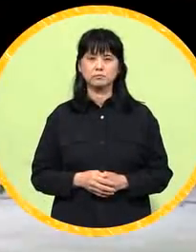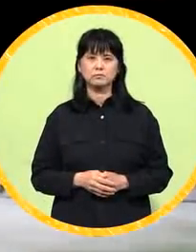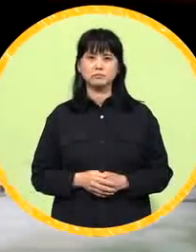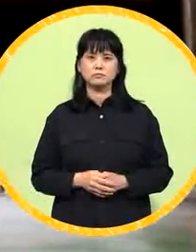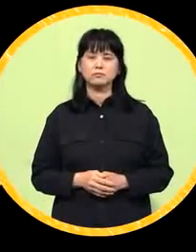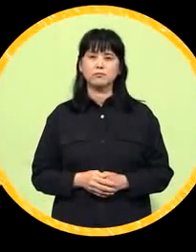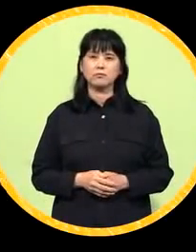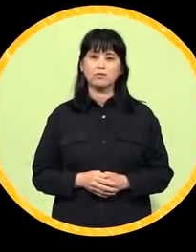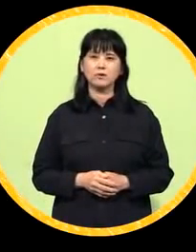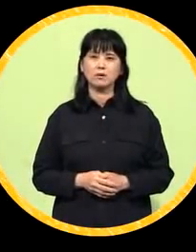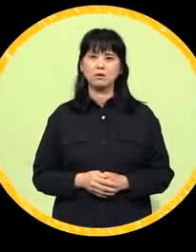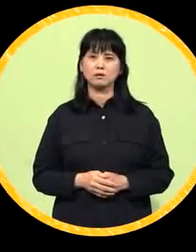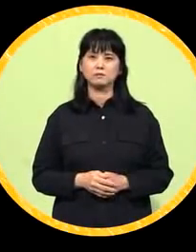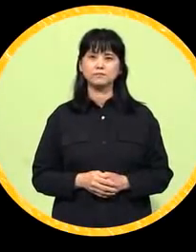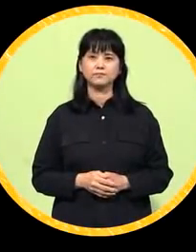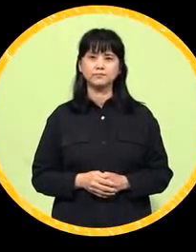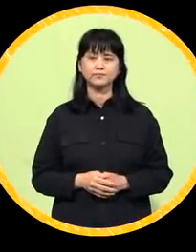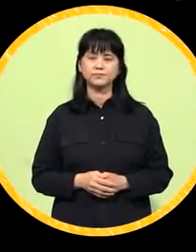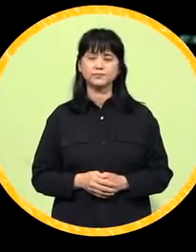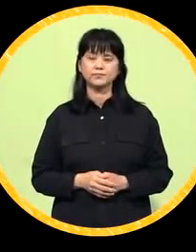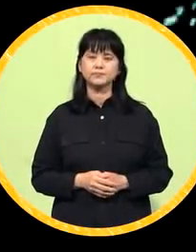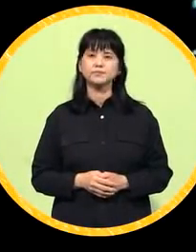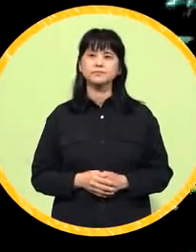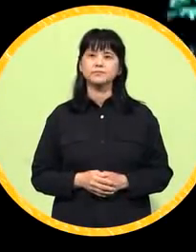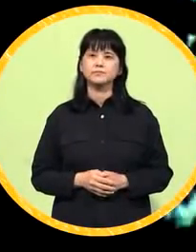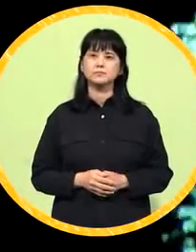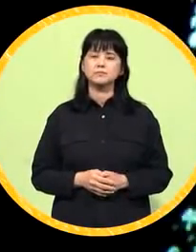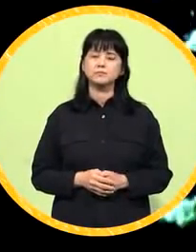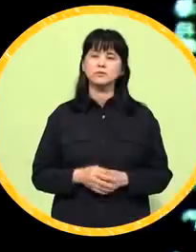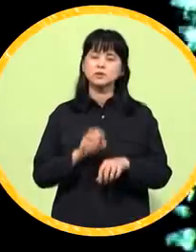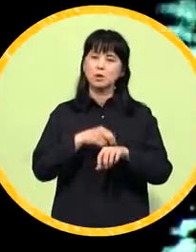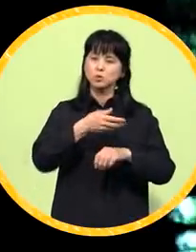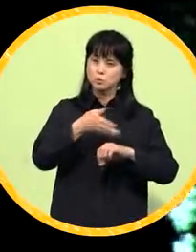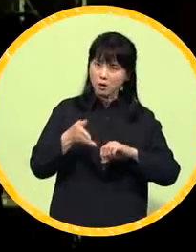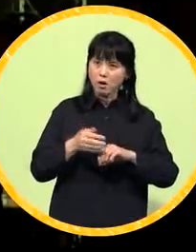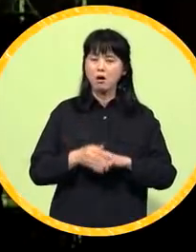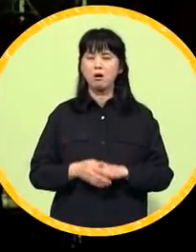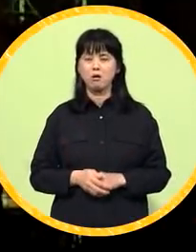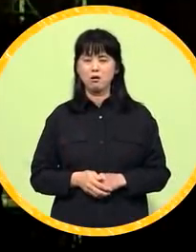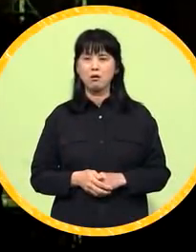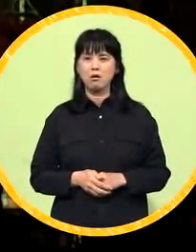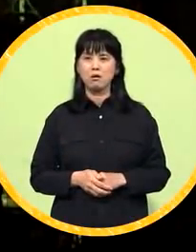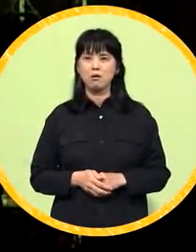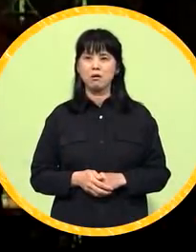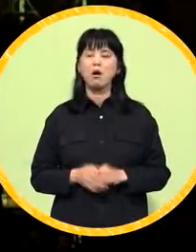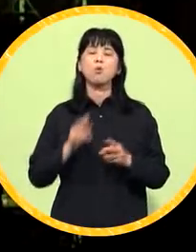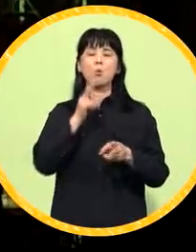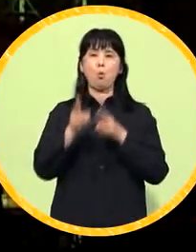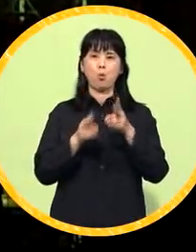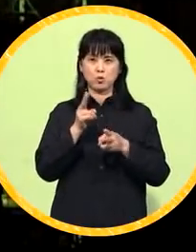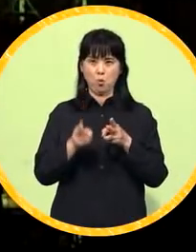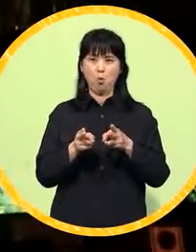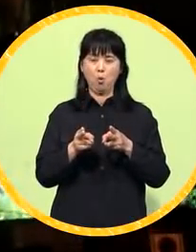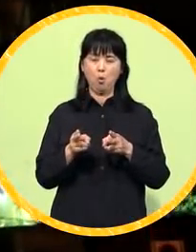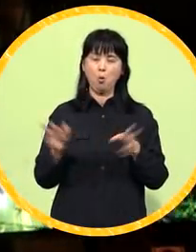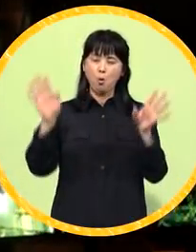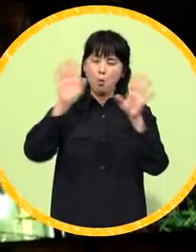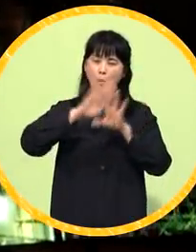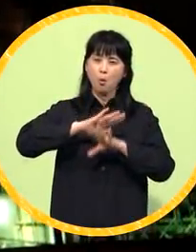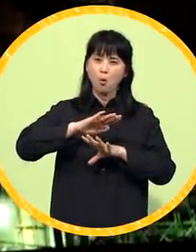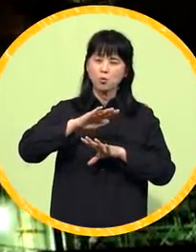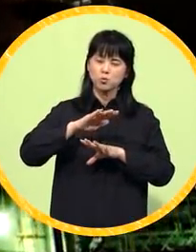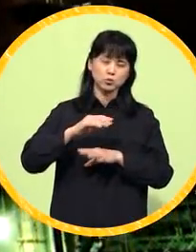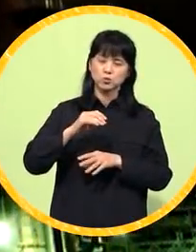ねおいさしてしまいだしたでしょさあ工場のあって